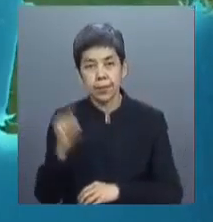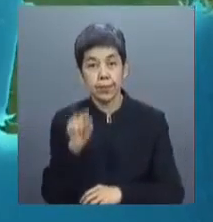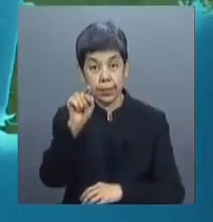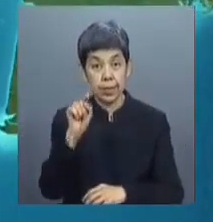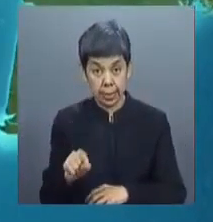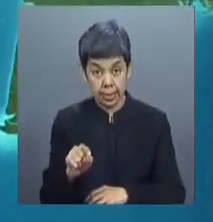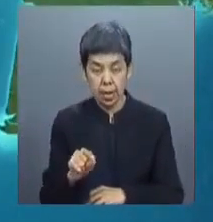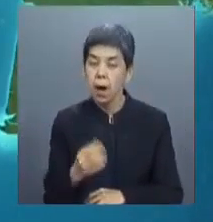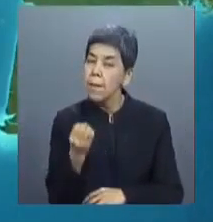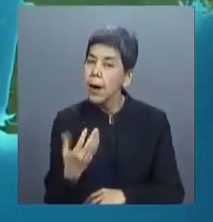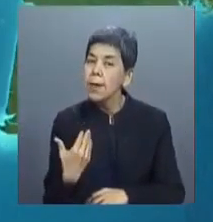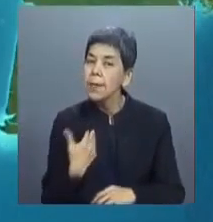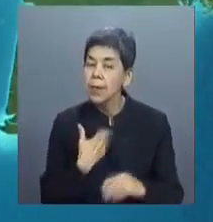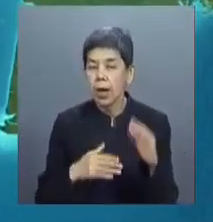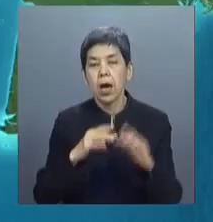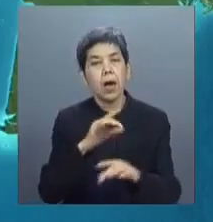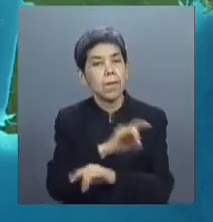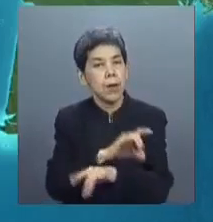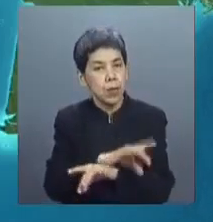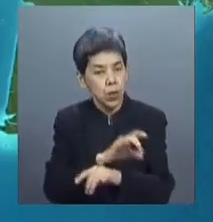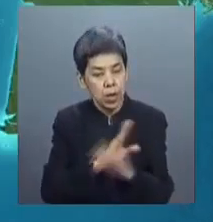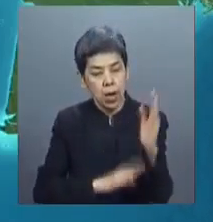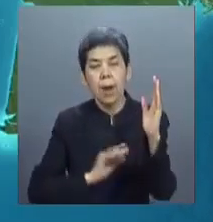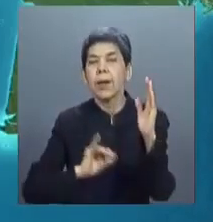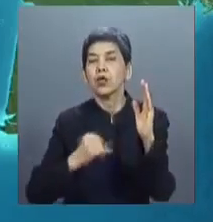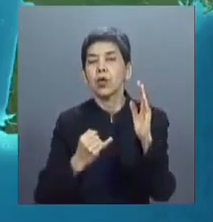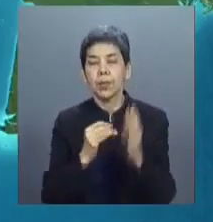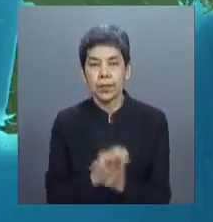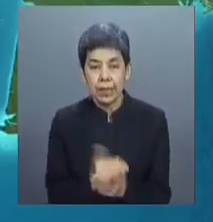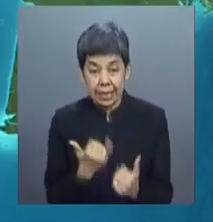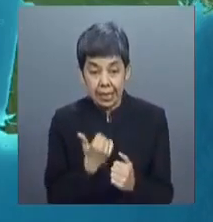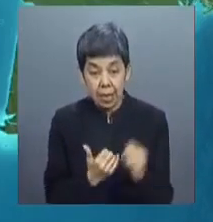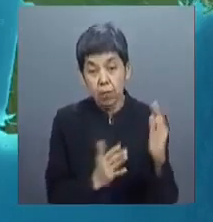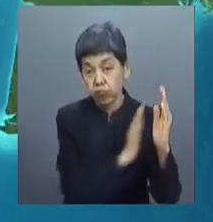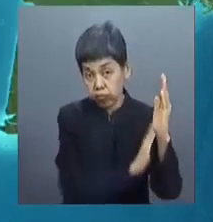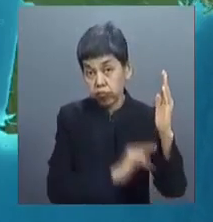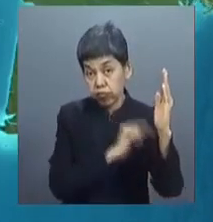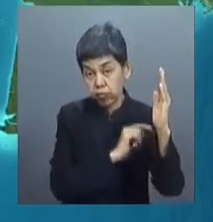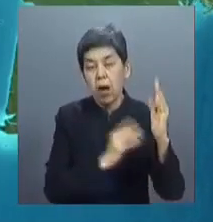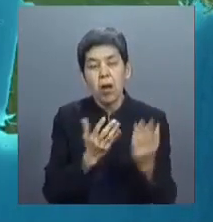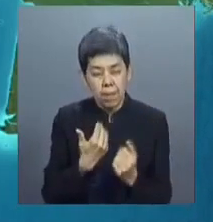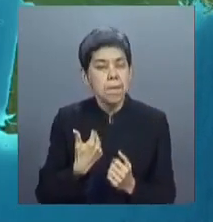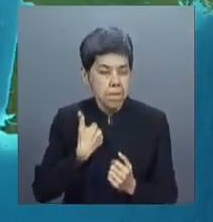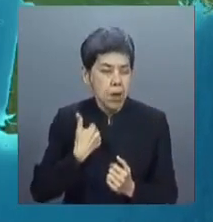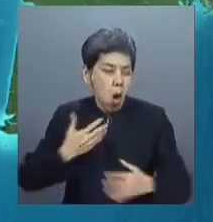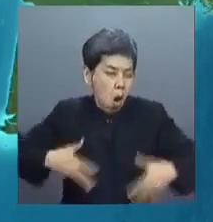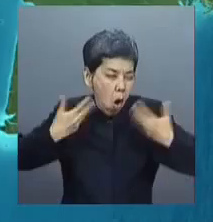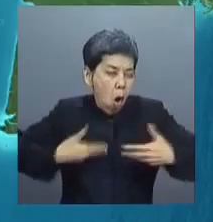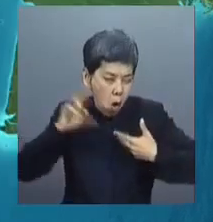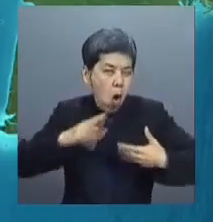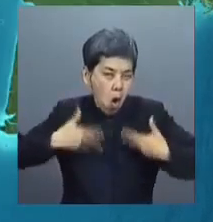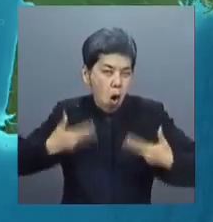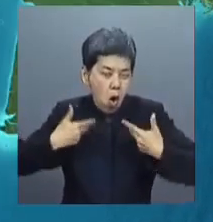ที่ส่วนมากที่บริเวณจังหวัดเพชรบุรีและประจวบคีรีขันธ์สำหรับฝั่งอันดามันมีเมฆบางส่วนอากาศร้อนในตอนกล